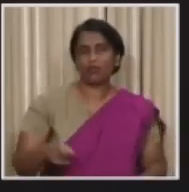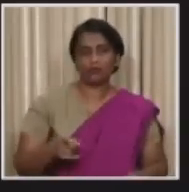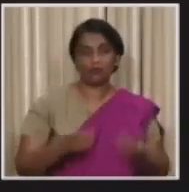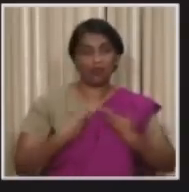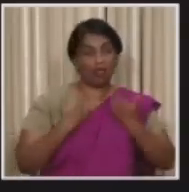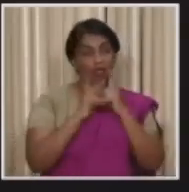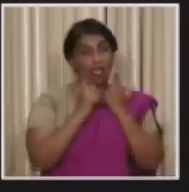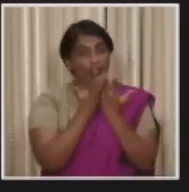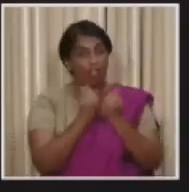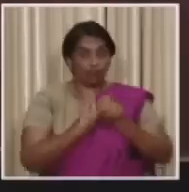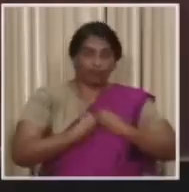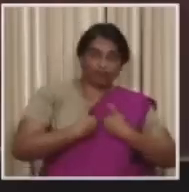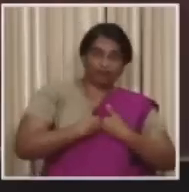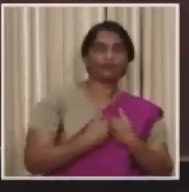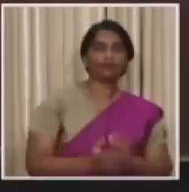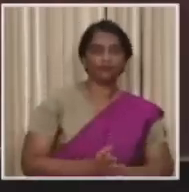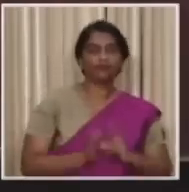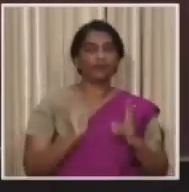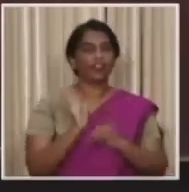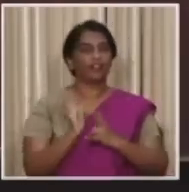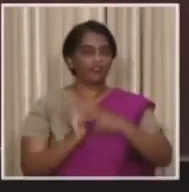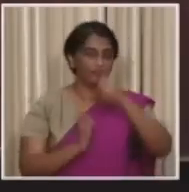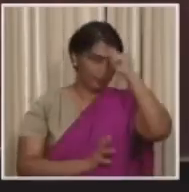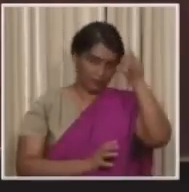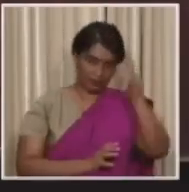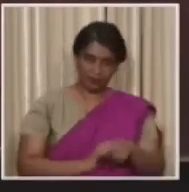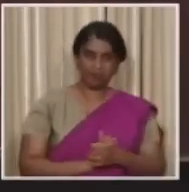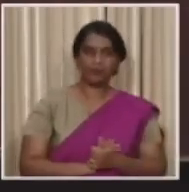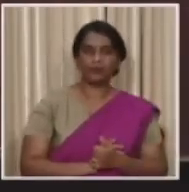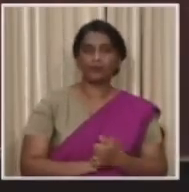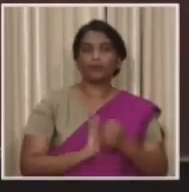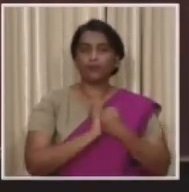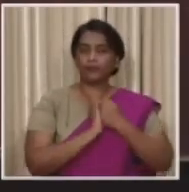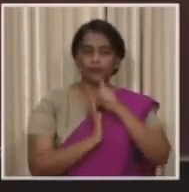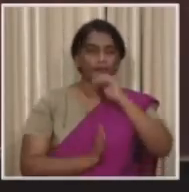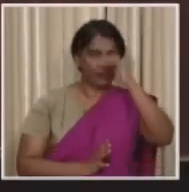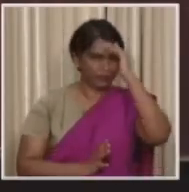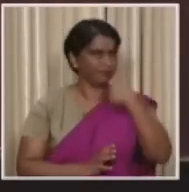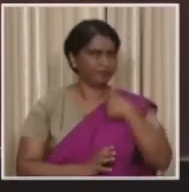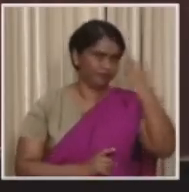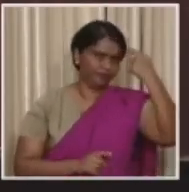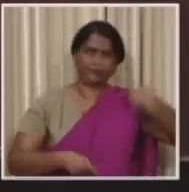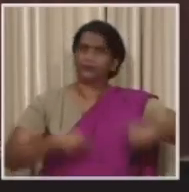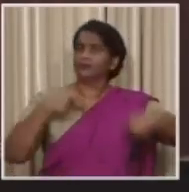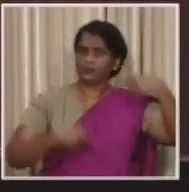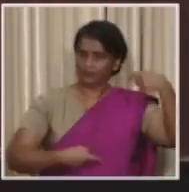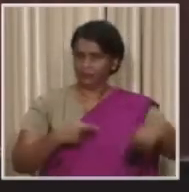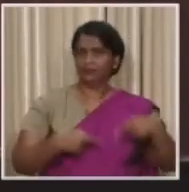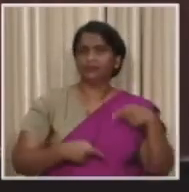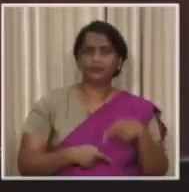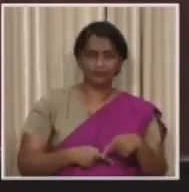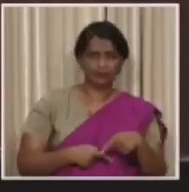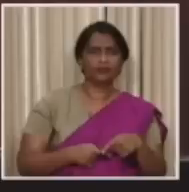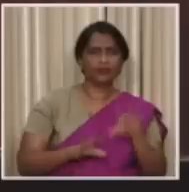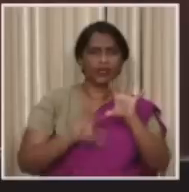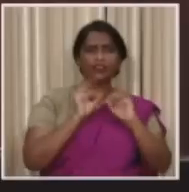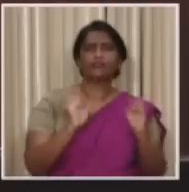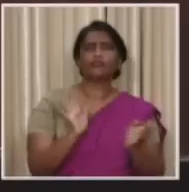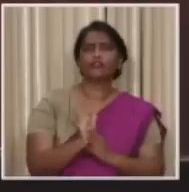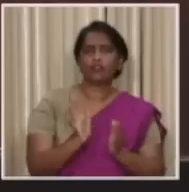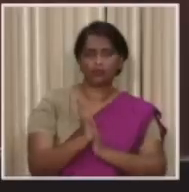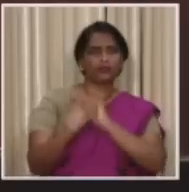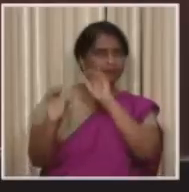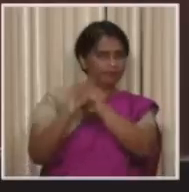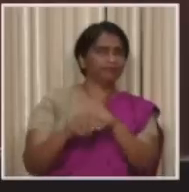දා ගන්න හදනවා මෙතන පීඩසුමන වීරසිංහ මැතිතුමා වර්ගදානායකතුමනේ මං හිතන්නේ මේ විවාදය ආවට පස්සේ තේරින් කාර්ය සභාවේ කරන එක